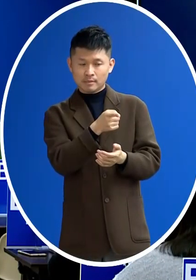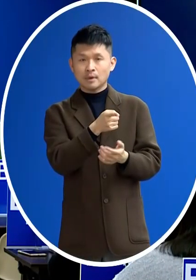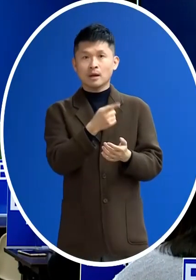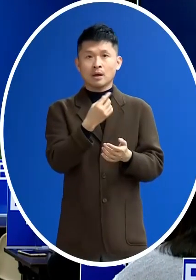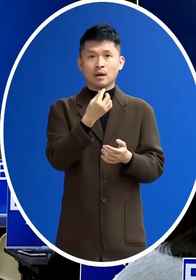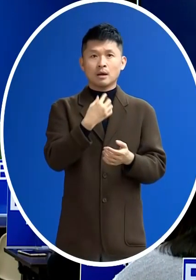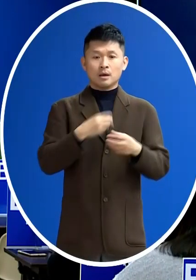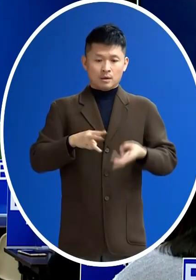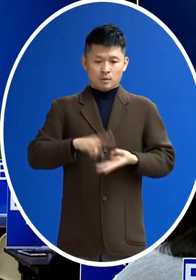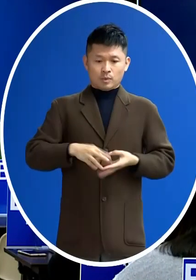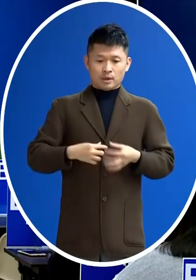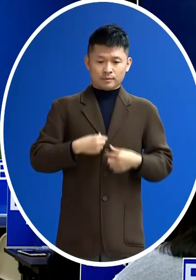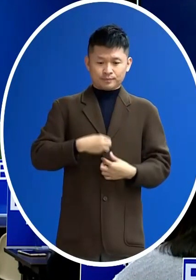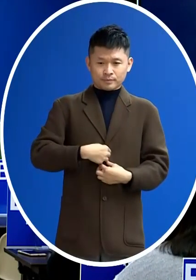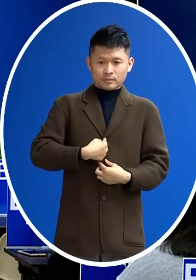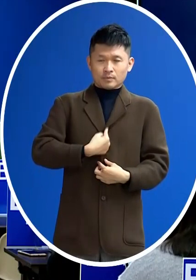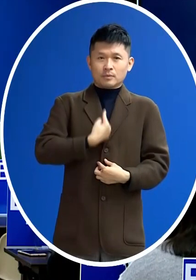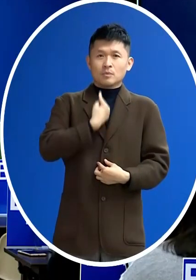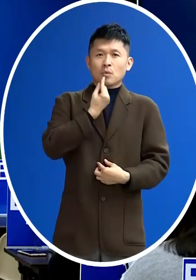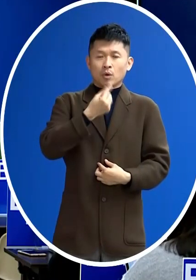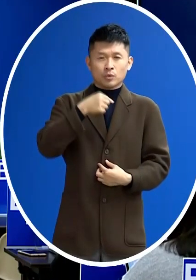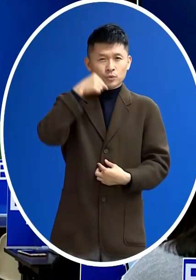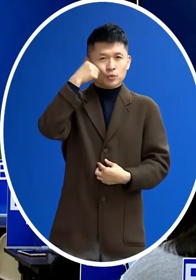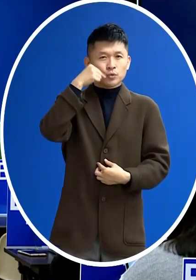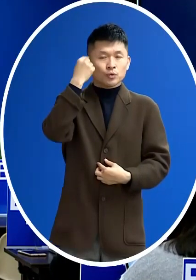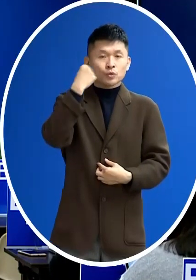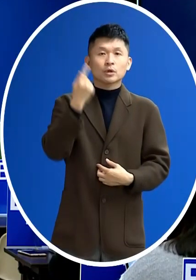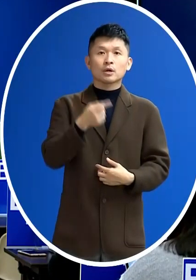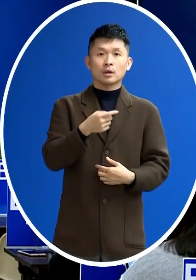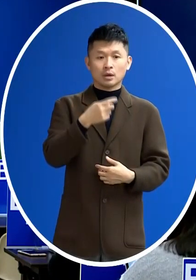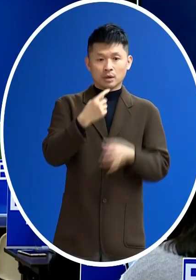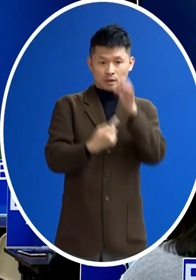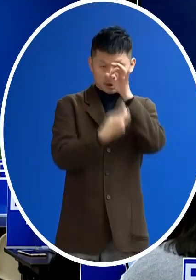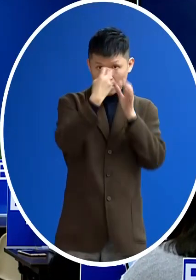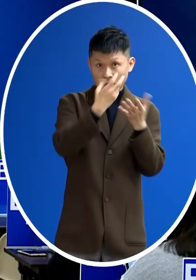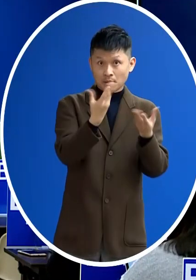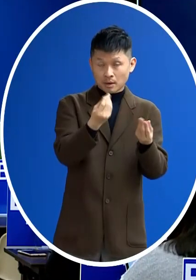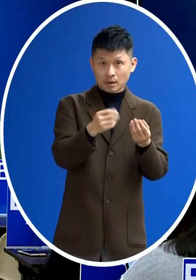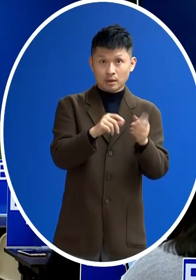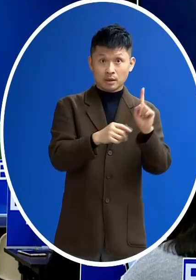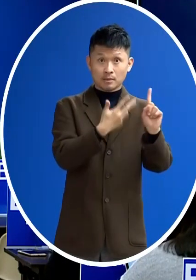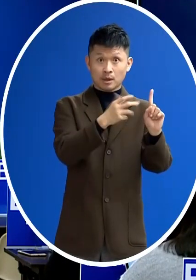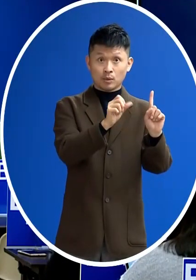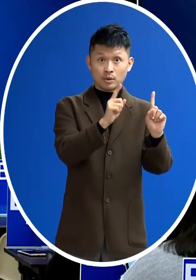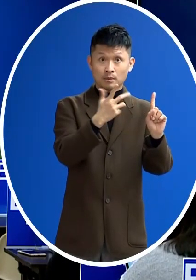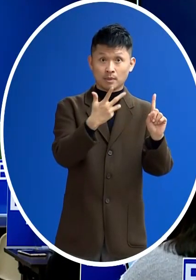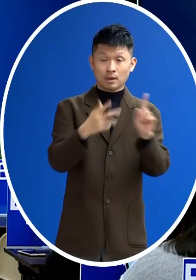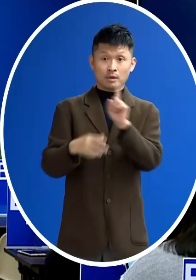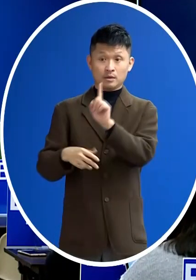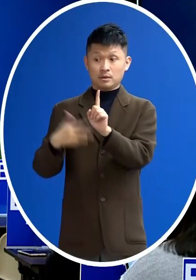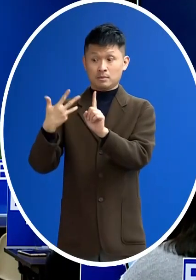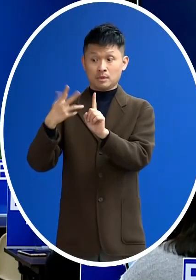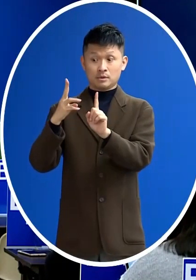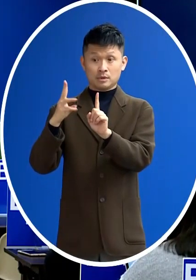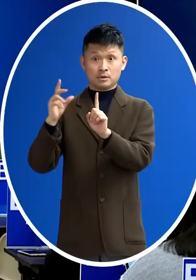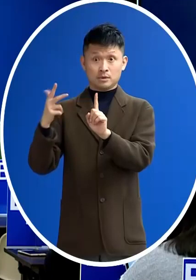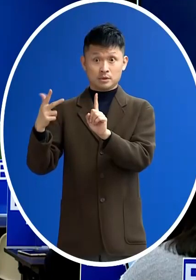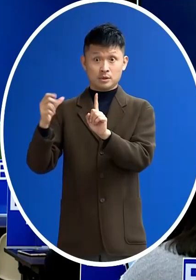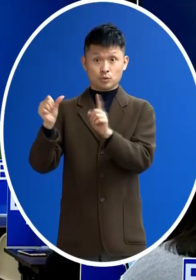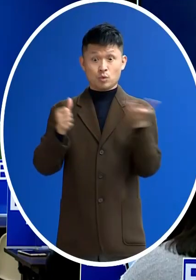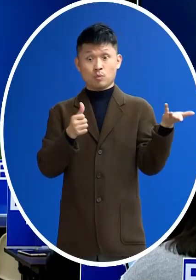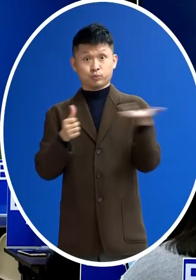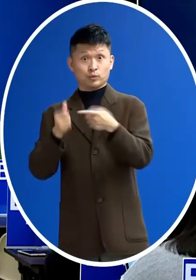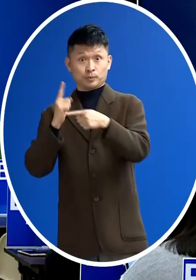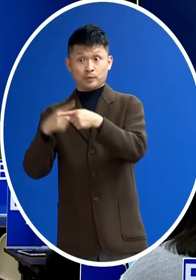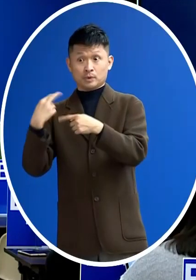流，也没有裁剪，那会不会研判说有可能是18518传给18375这位房仲，再传给他们家人